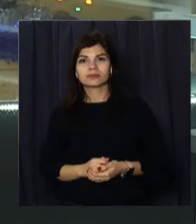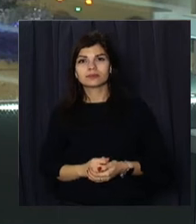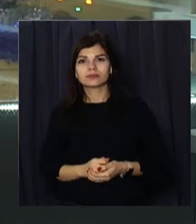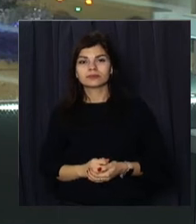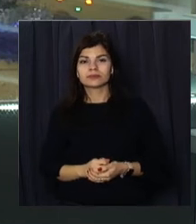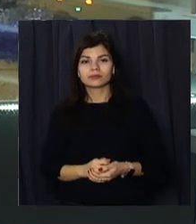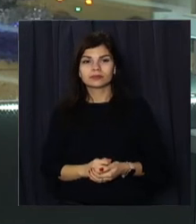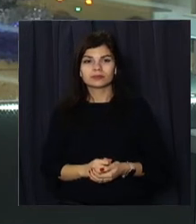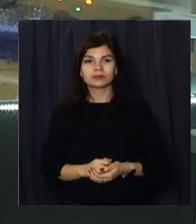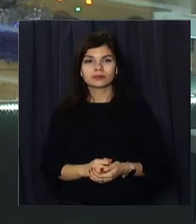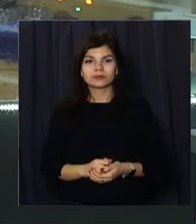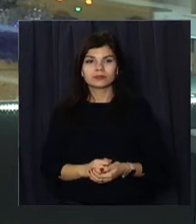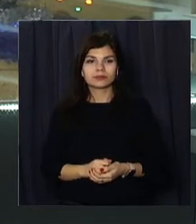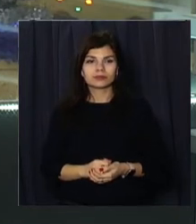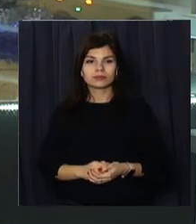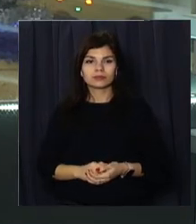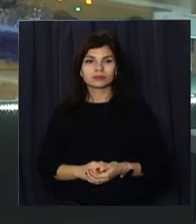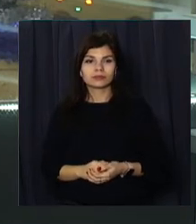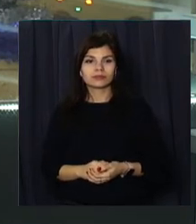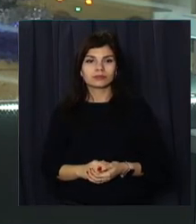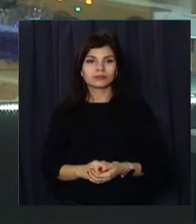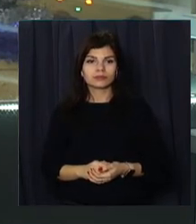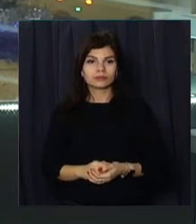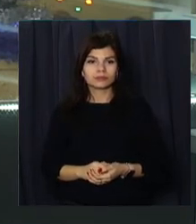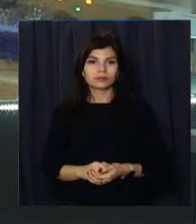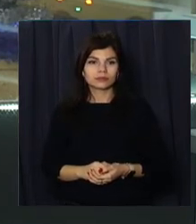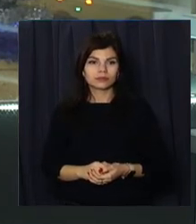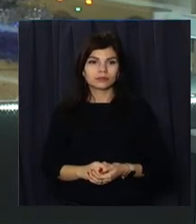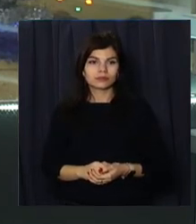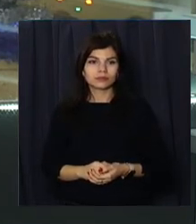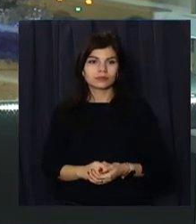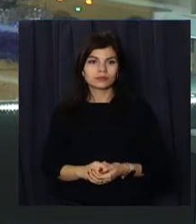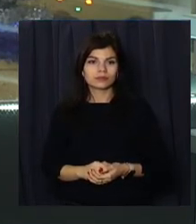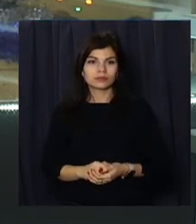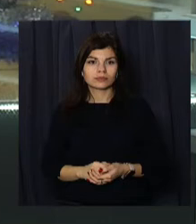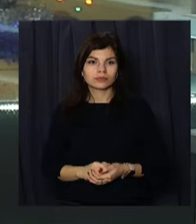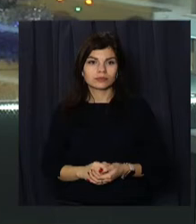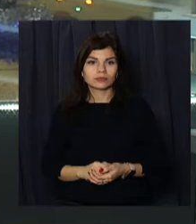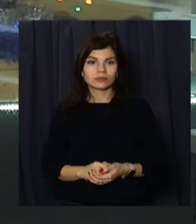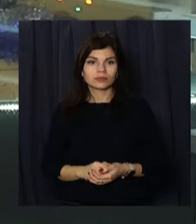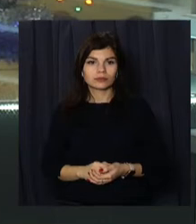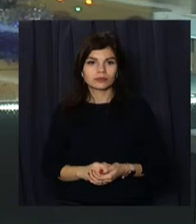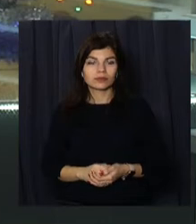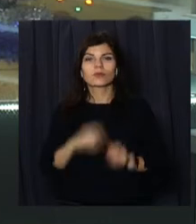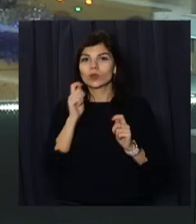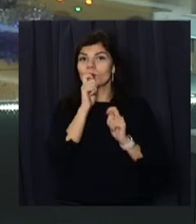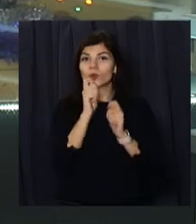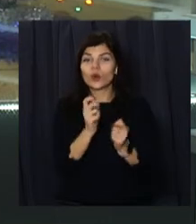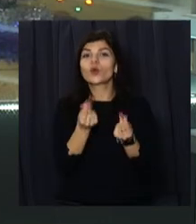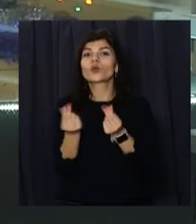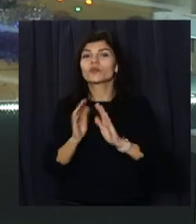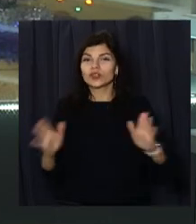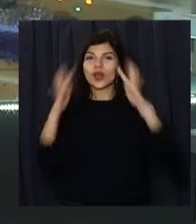Подарунки придбані, ялинка прикрашена, новорічне меню складене. А от на декор святкового столу – ані ідей, ані сил. З